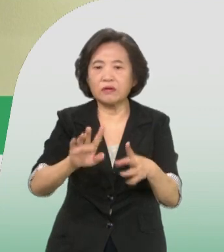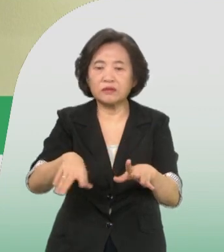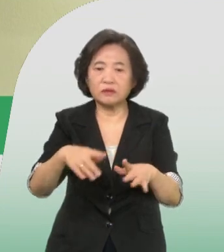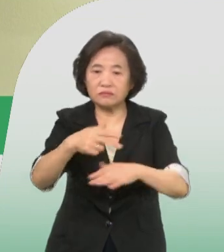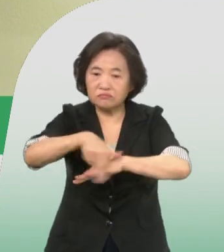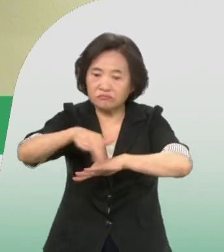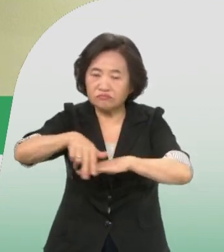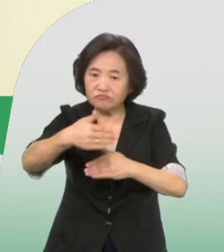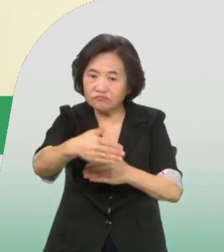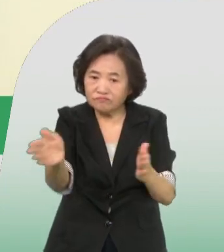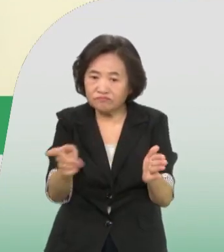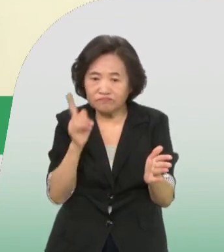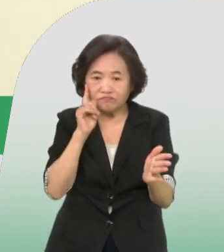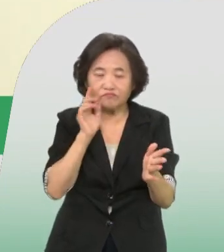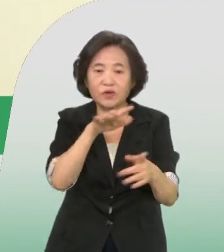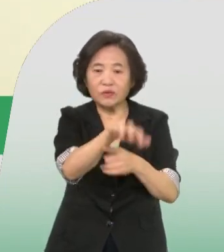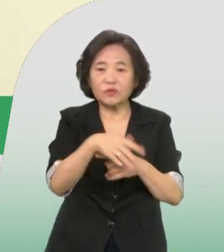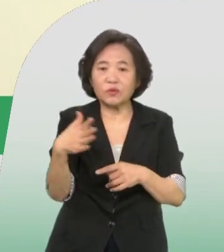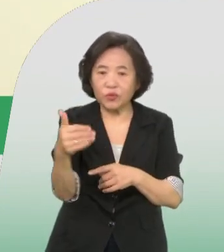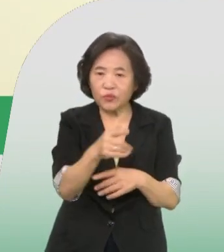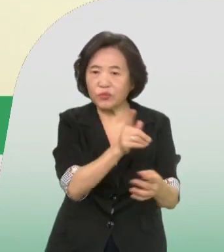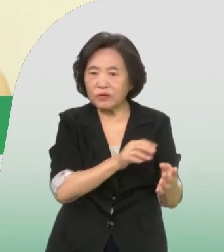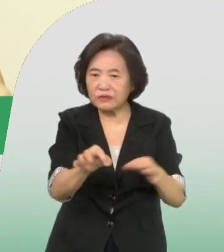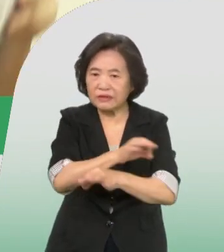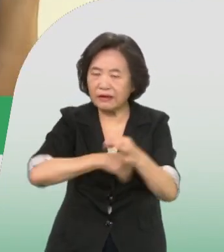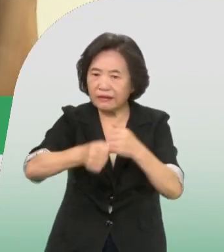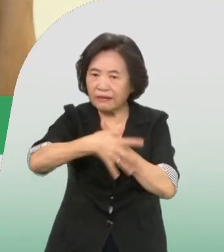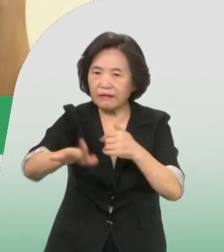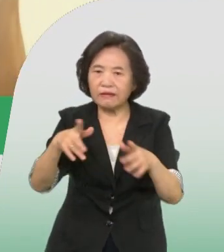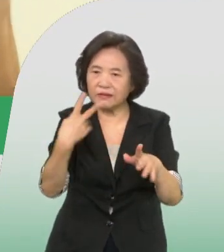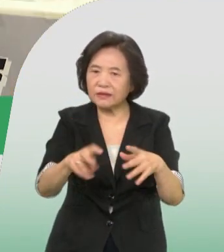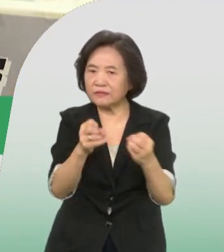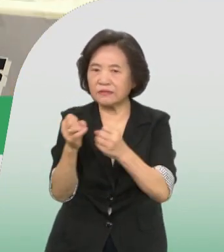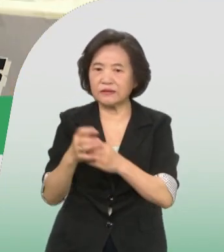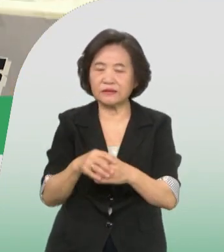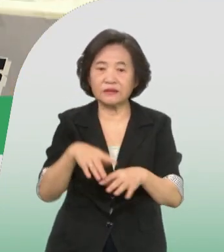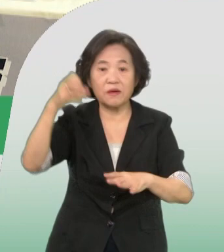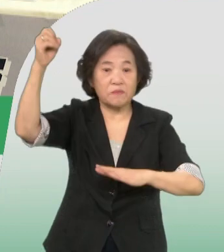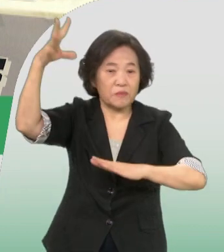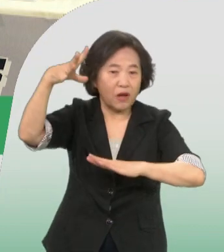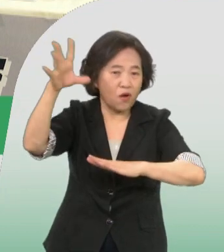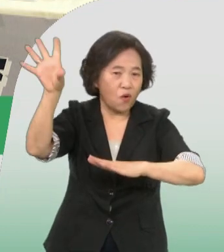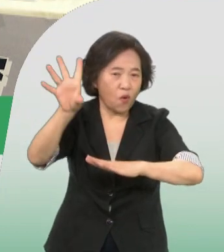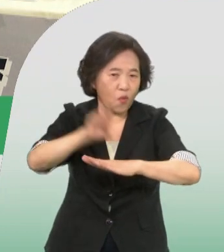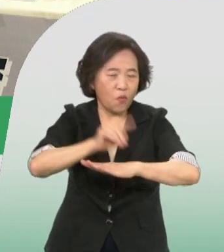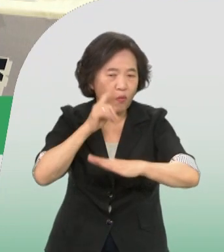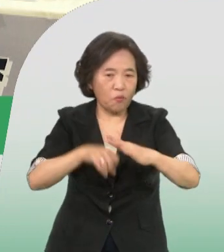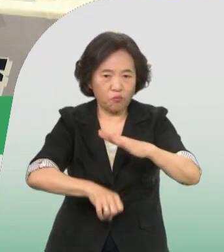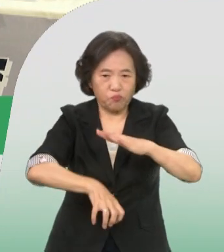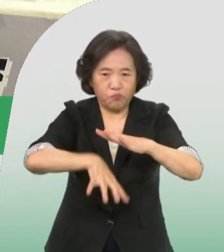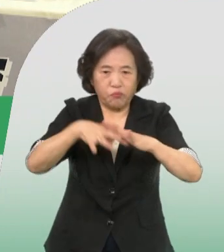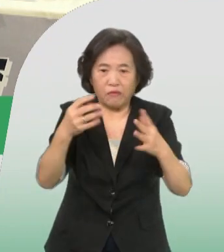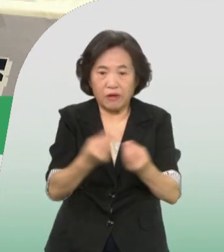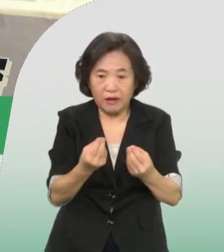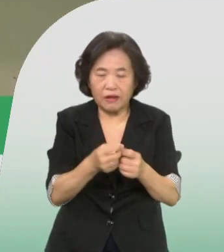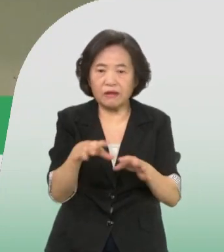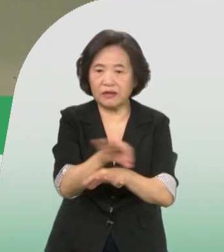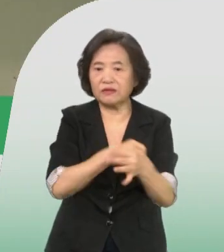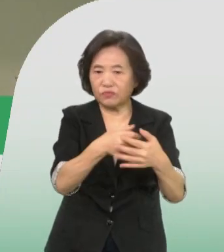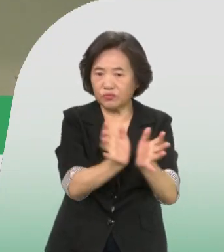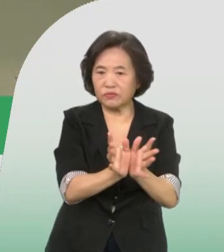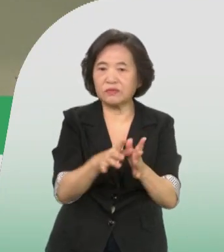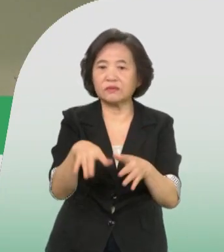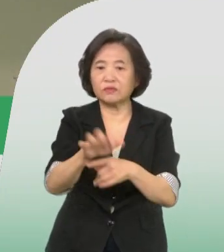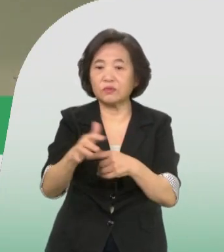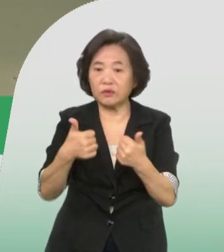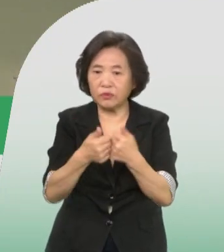开发、农业产业等等面向做讨论。宽泛指出，供电发电应用的范围动态，涉及到经济部、农委